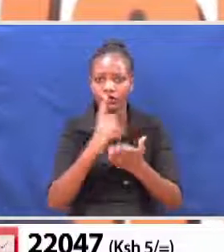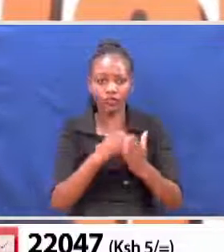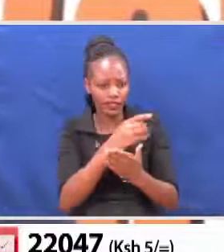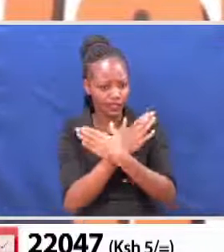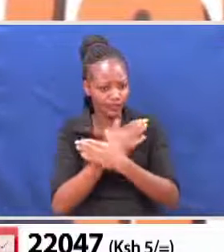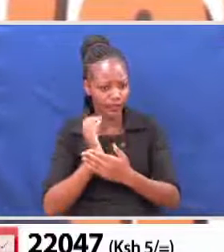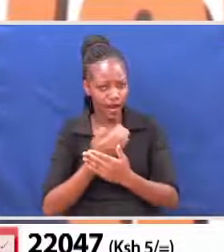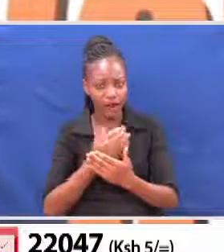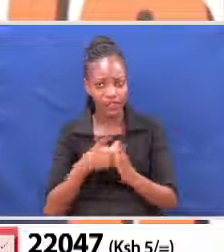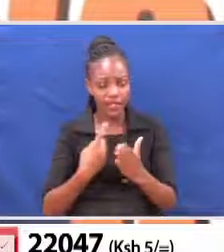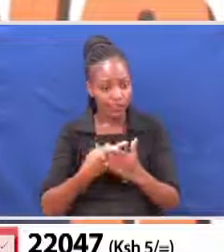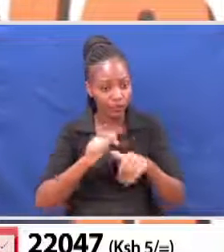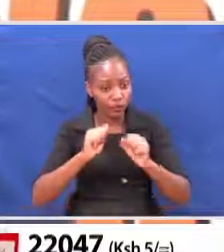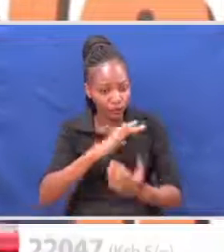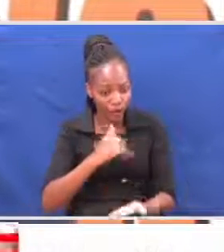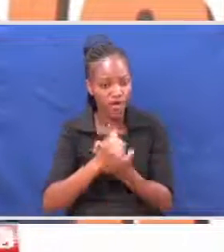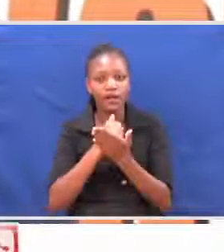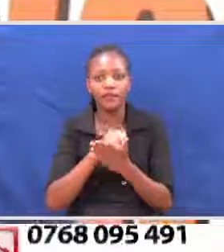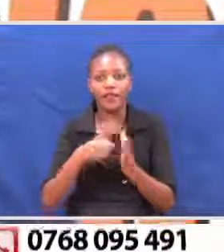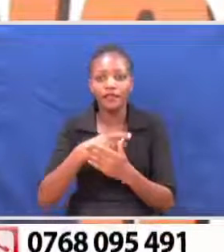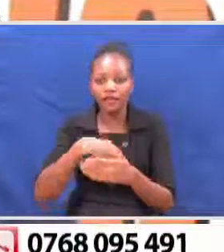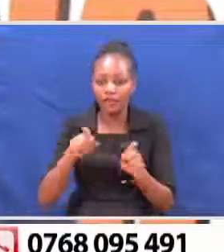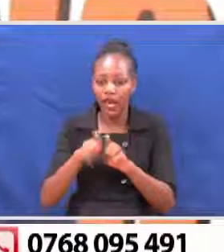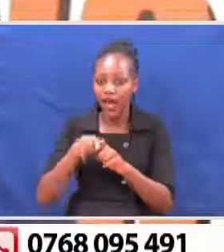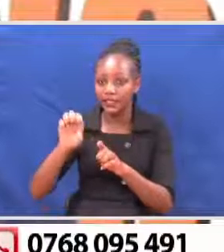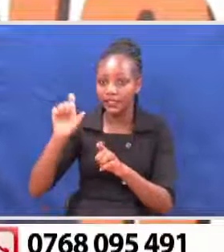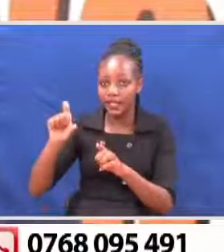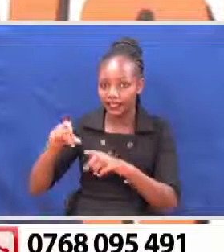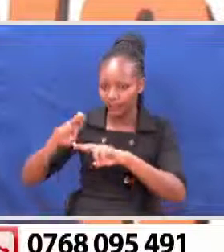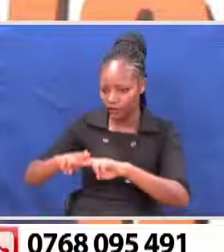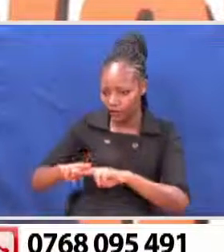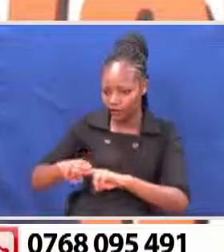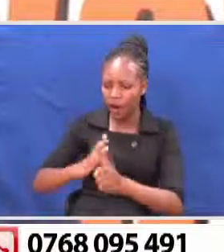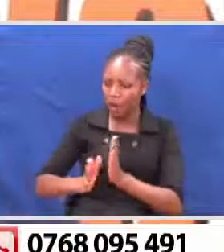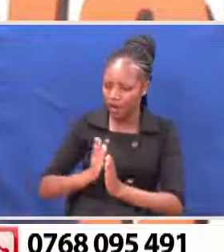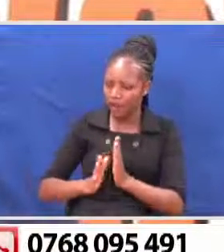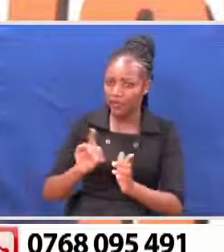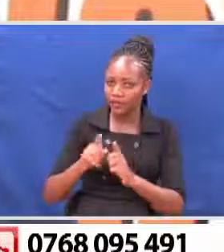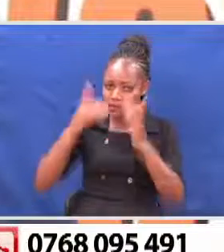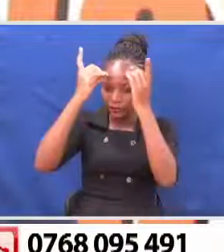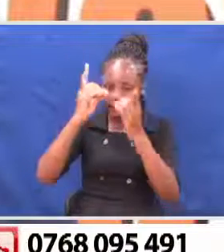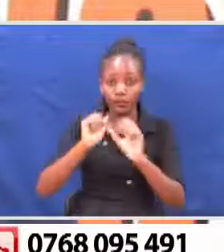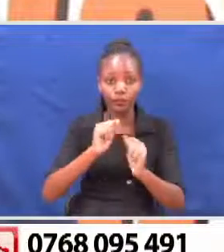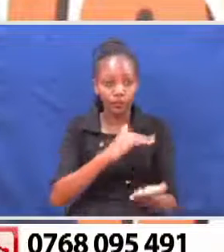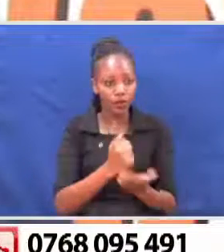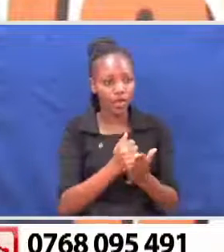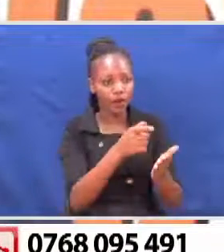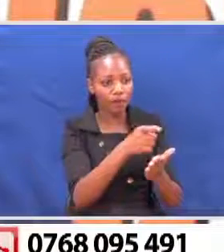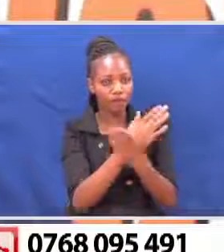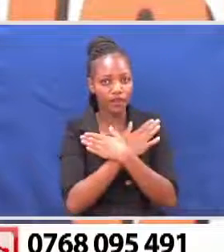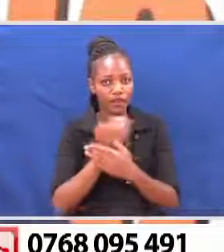mbaya tunaweza msaidia. Sisi kama executive tulikaa chini na tukaamua wacha tusaidie huu mwenzetu kwa